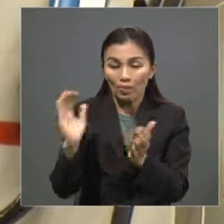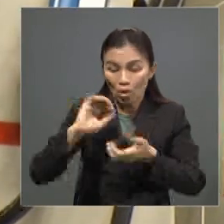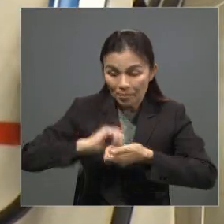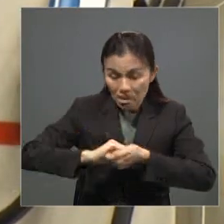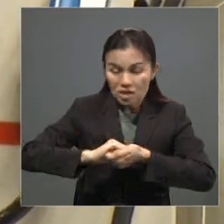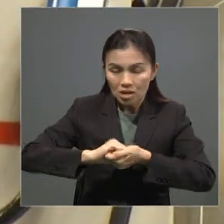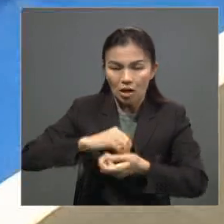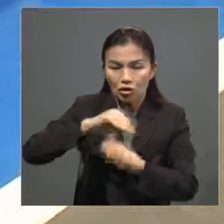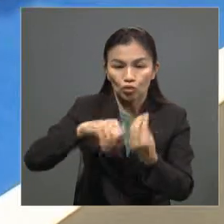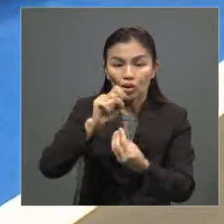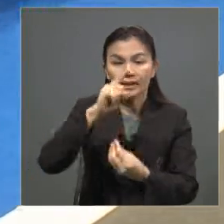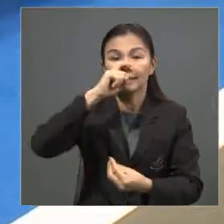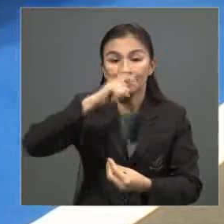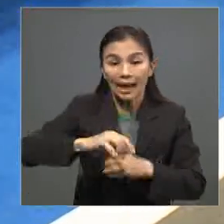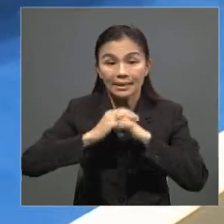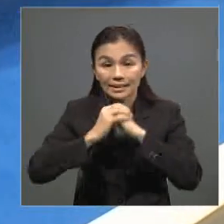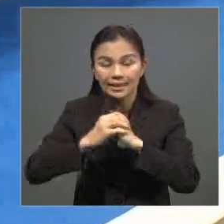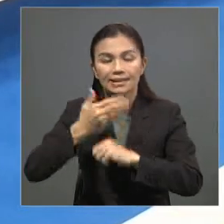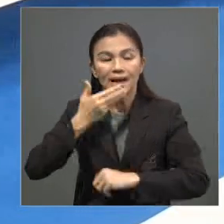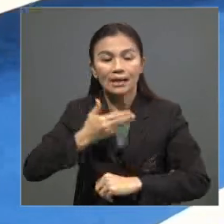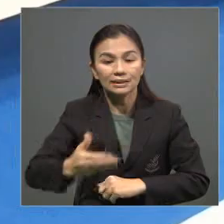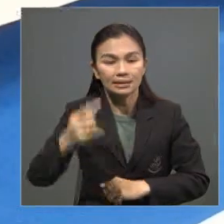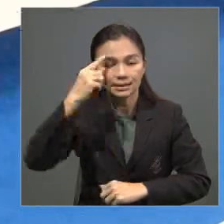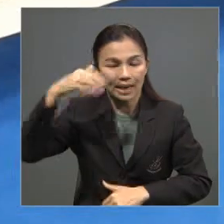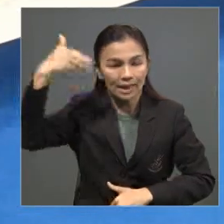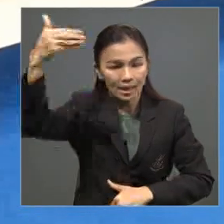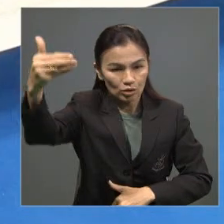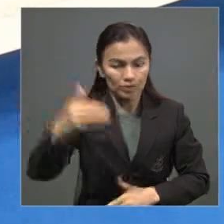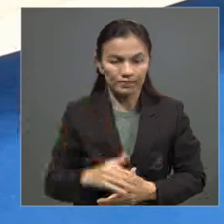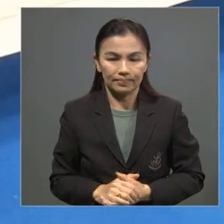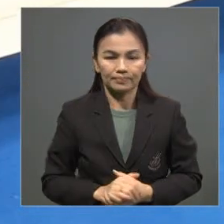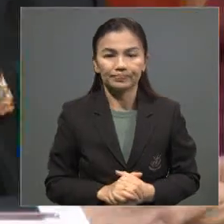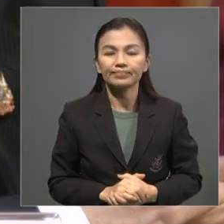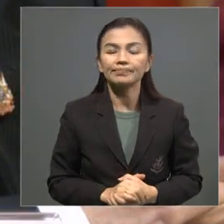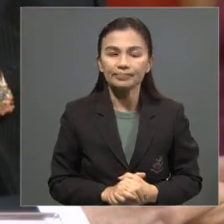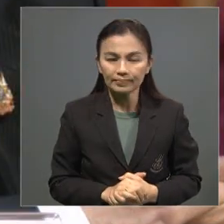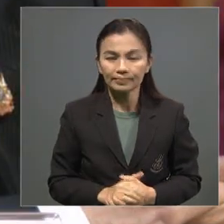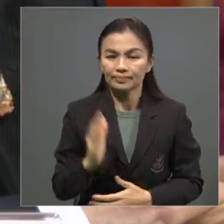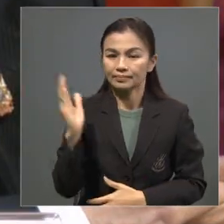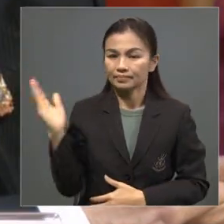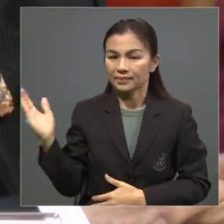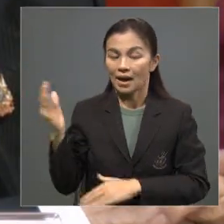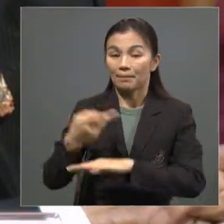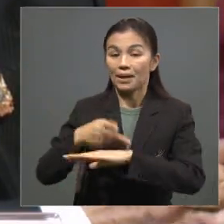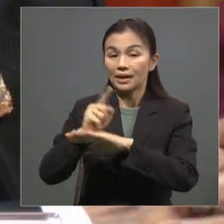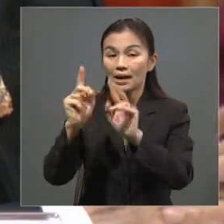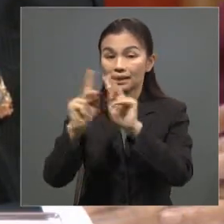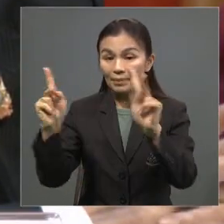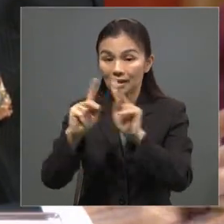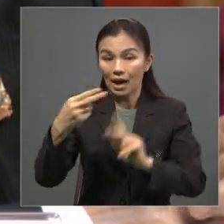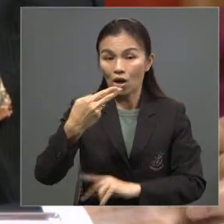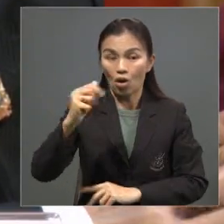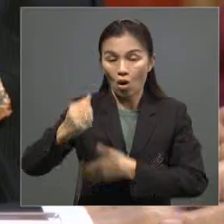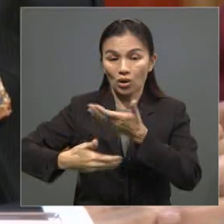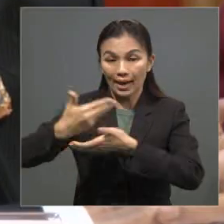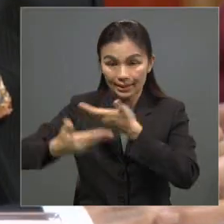กับจีนสู่ความยั่งยืนในระยะยาวคุณสนั่นอังอุบลกุลประธานกรรมการหอการค้าไทย